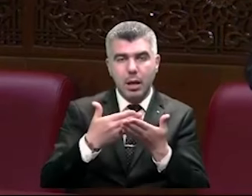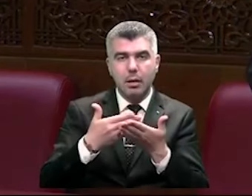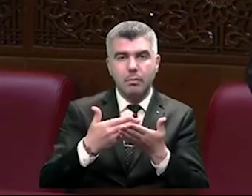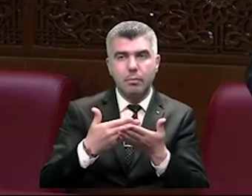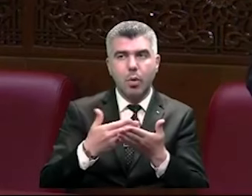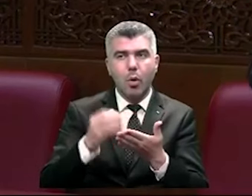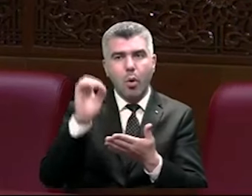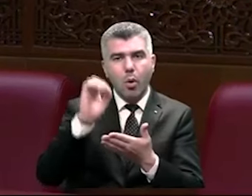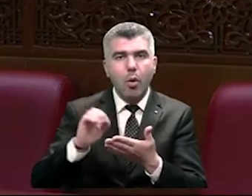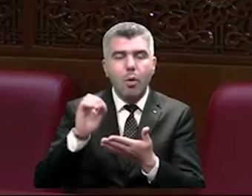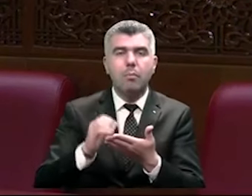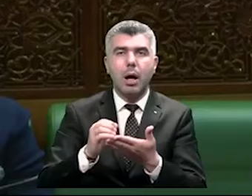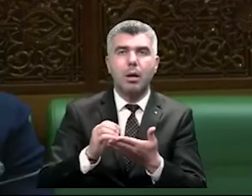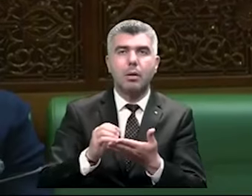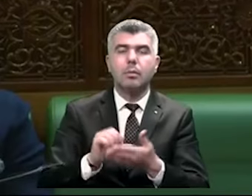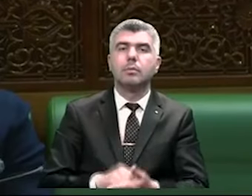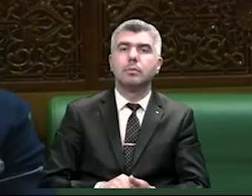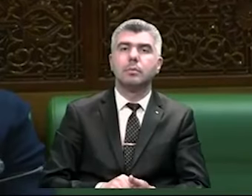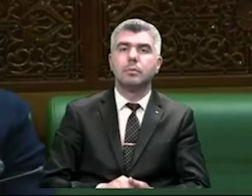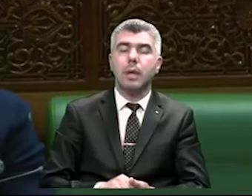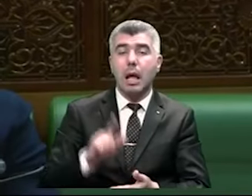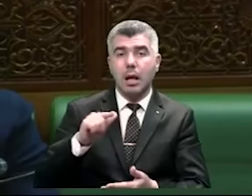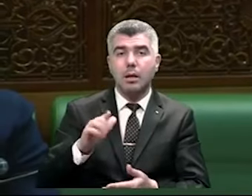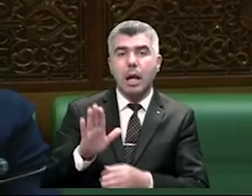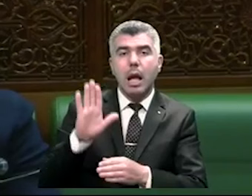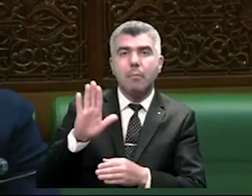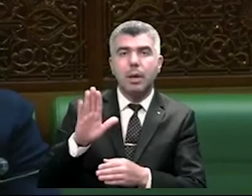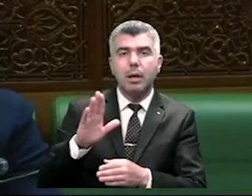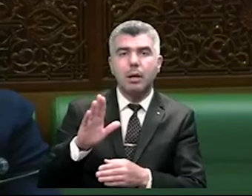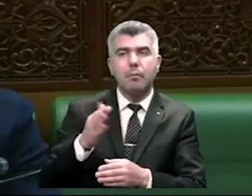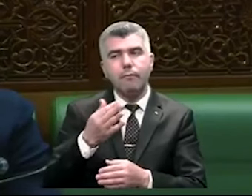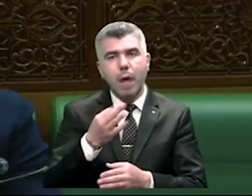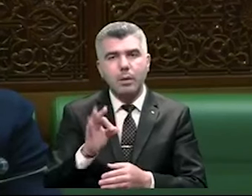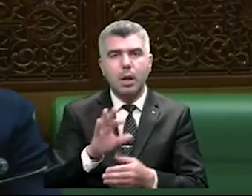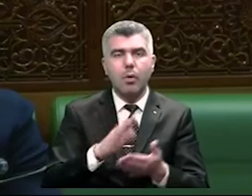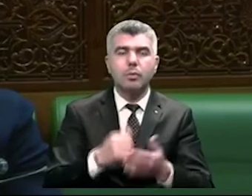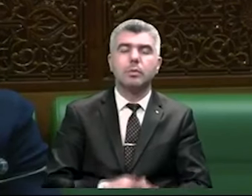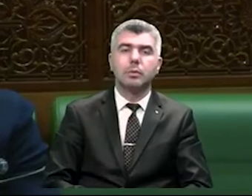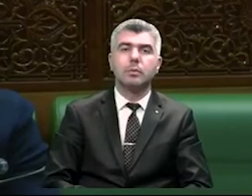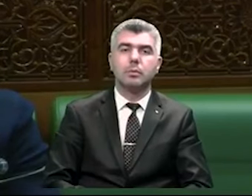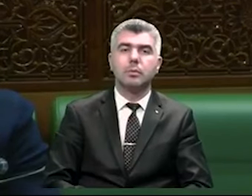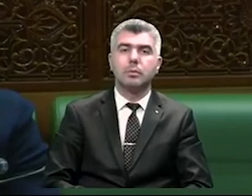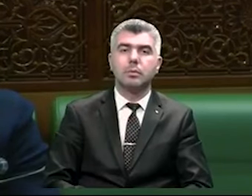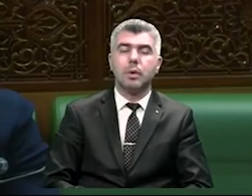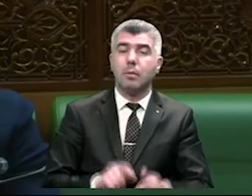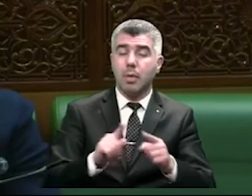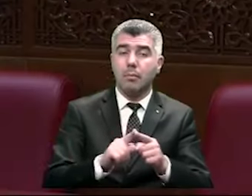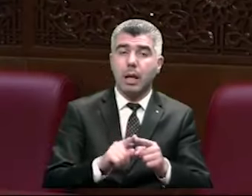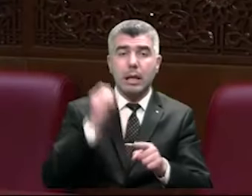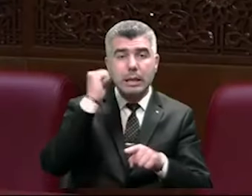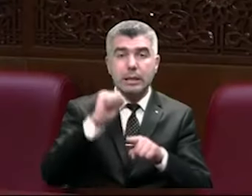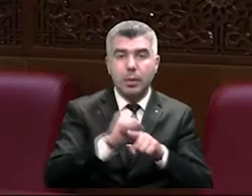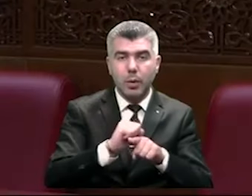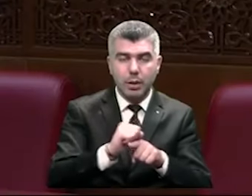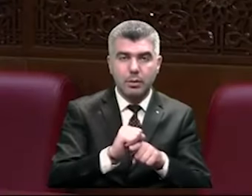المغرب وخارج المغرب وكذلك خبراء اجانب لا بالنسبه للتكوين ولا